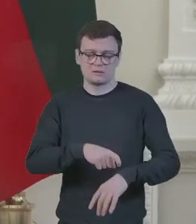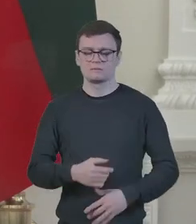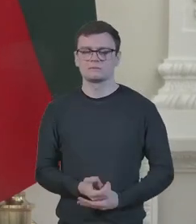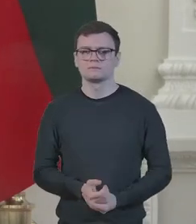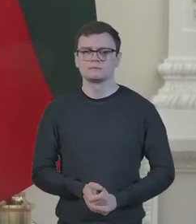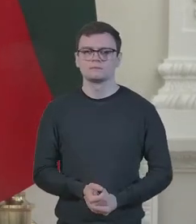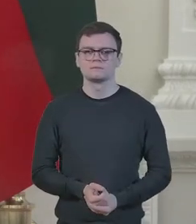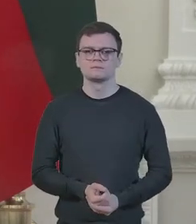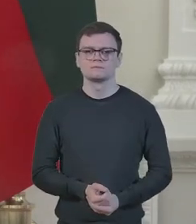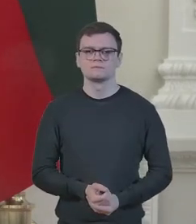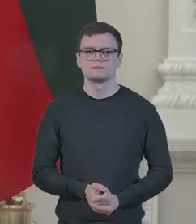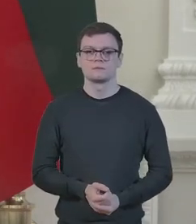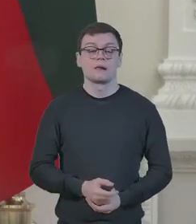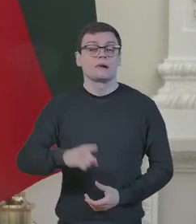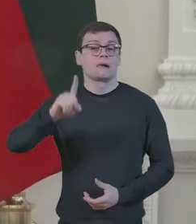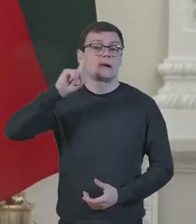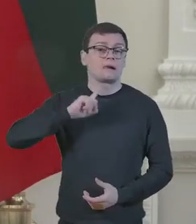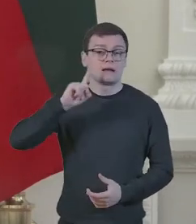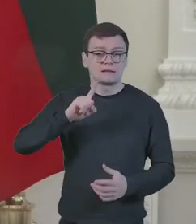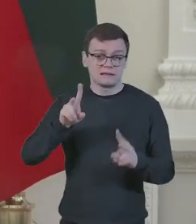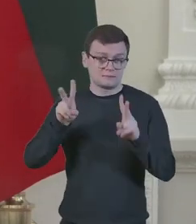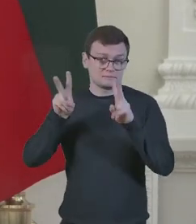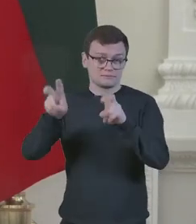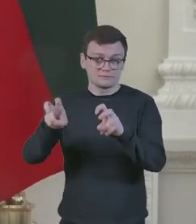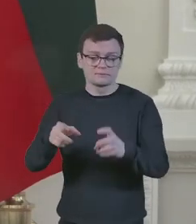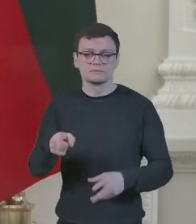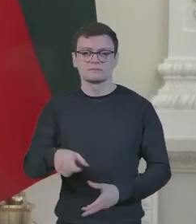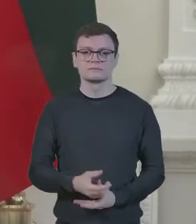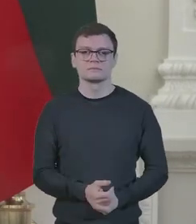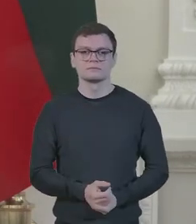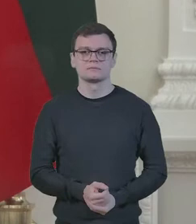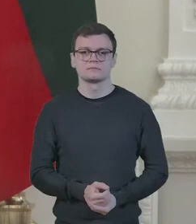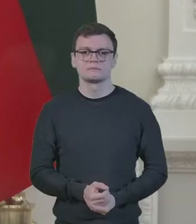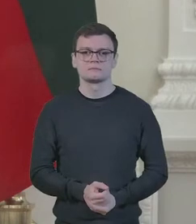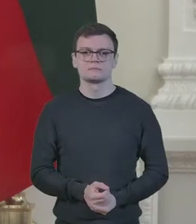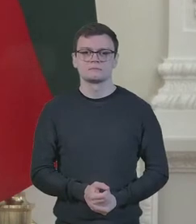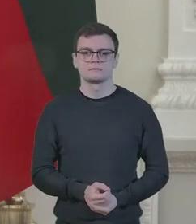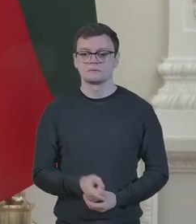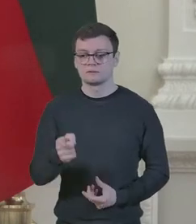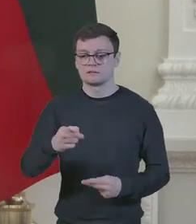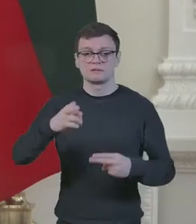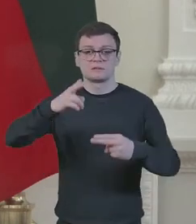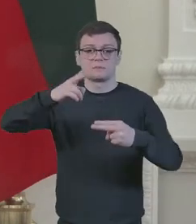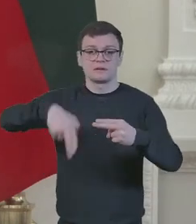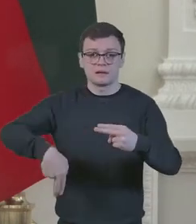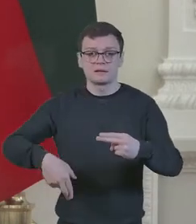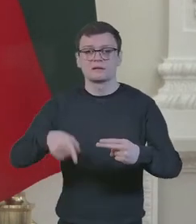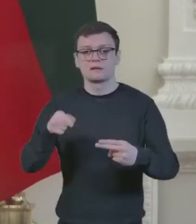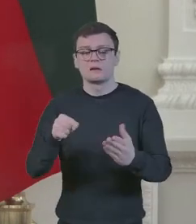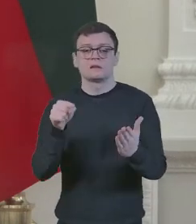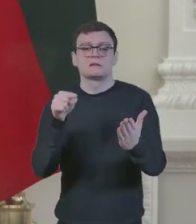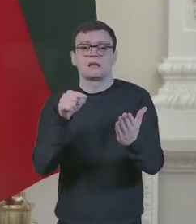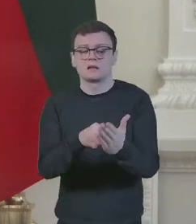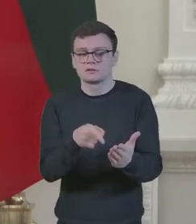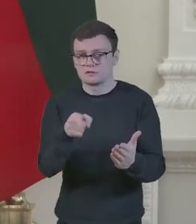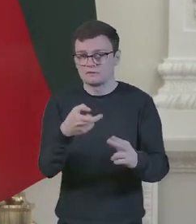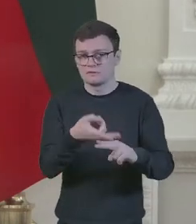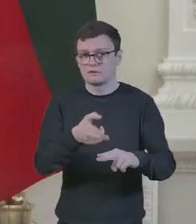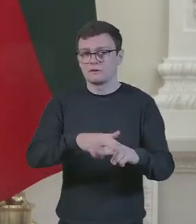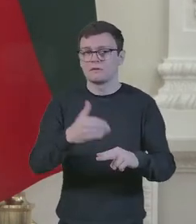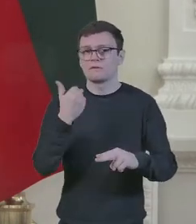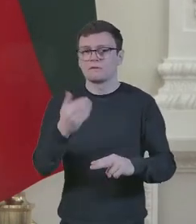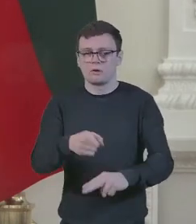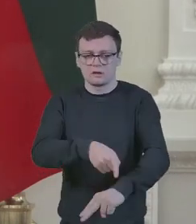pabrėšiu. Kandidato statuso suteikimas tai yra sprendimas, tai yra taškas labai